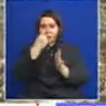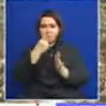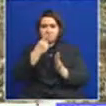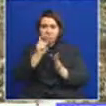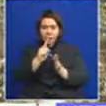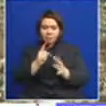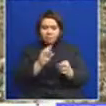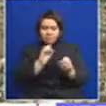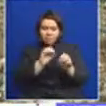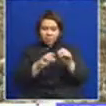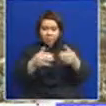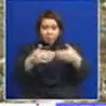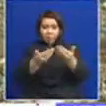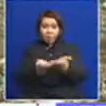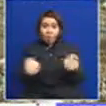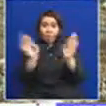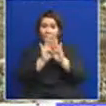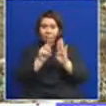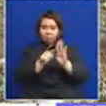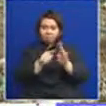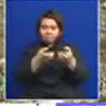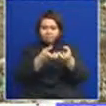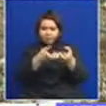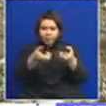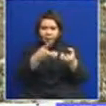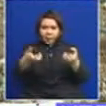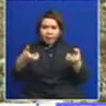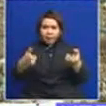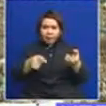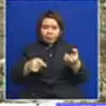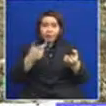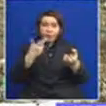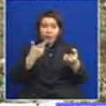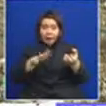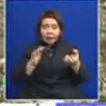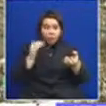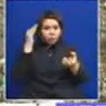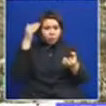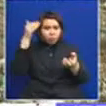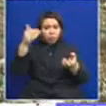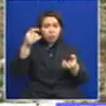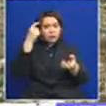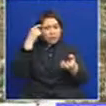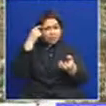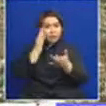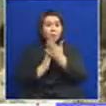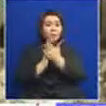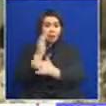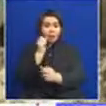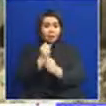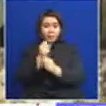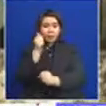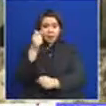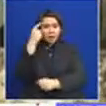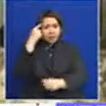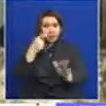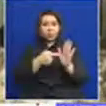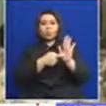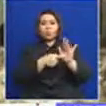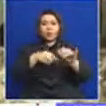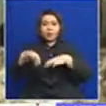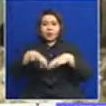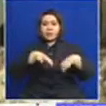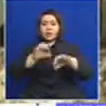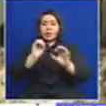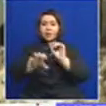ตั้งแต่ครัวเรือนพร้อมหวังว่าหากการแก้ไขปัญหาขยะในพื้นที่แพร่กระสาประสบความสำเร็จก็จะเป็นต้นแบบการบริหารจัด